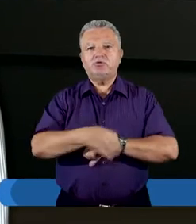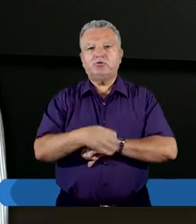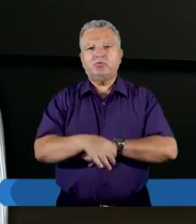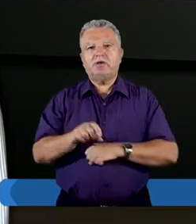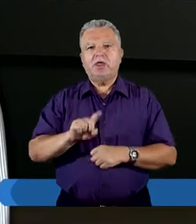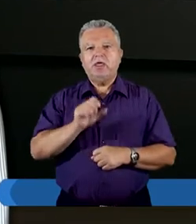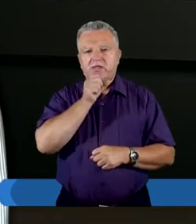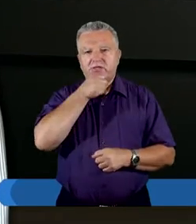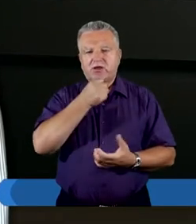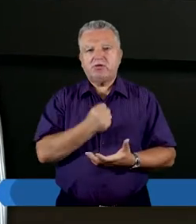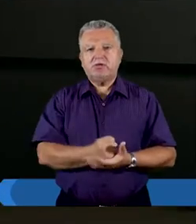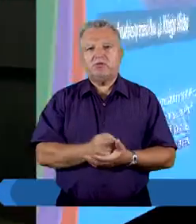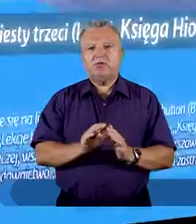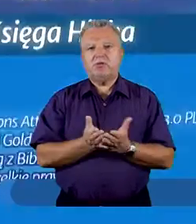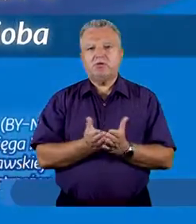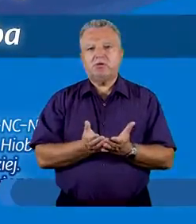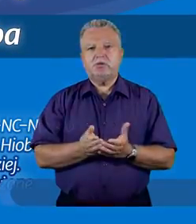tej starotestamentowej księgi.